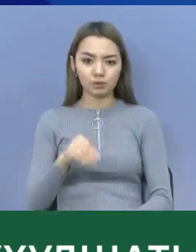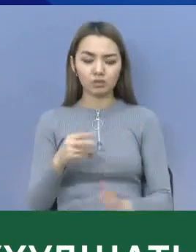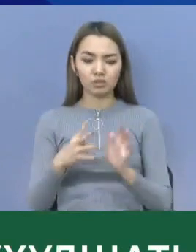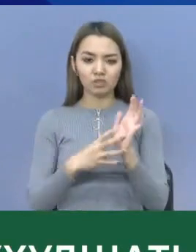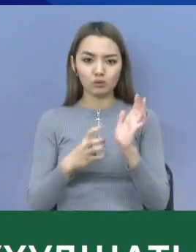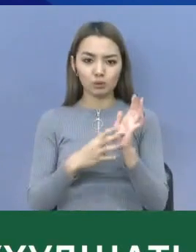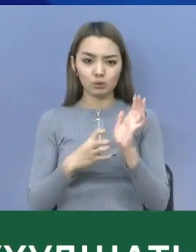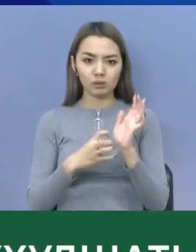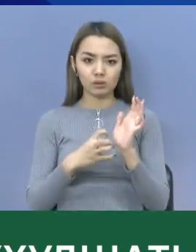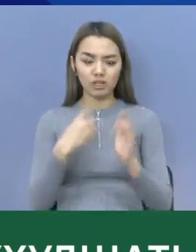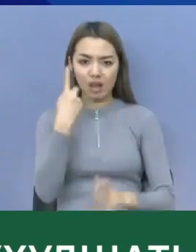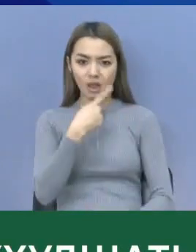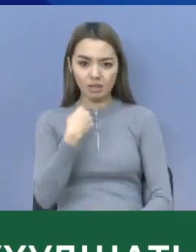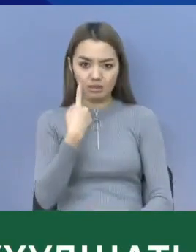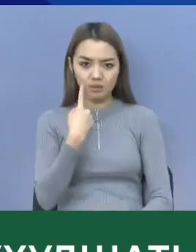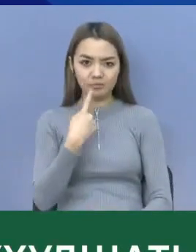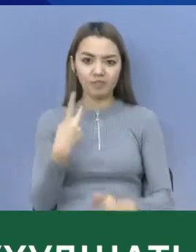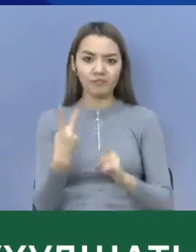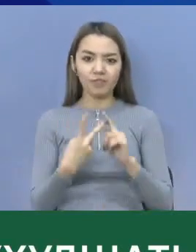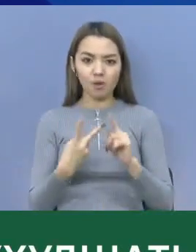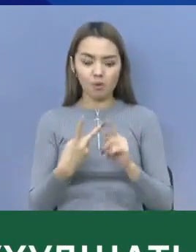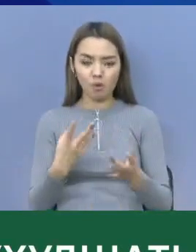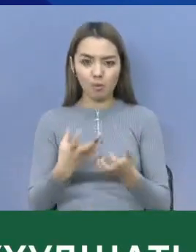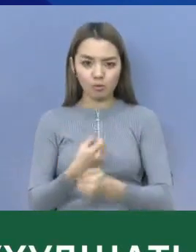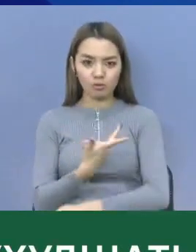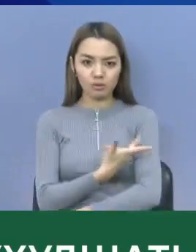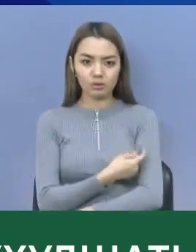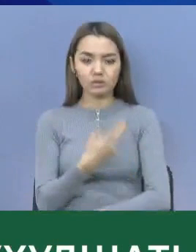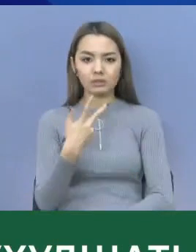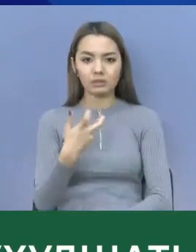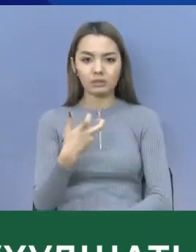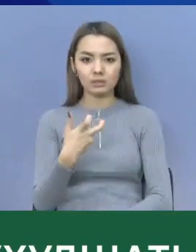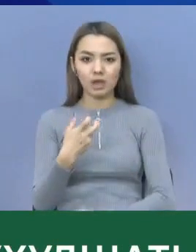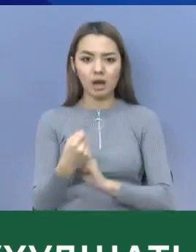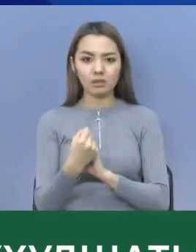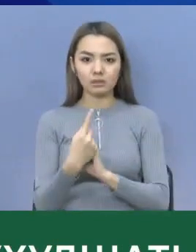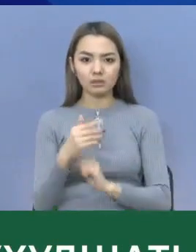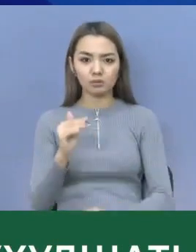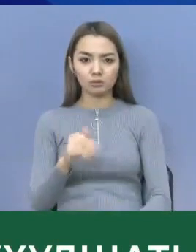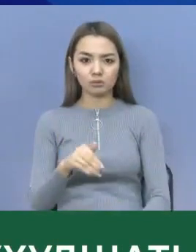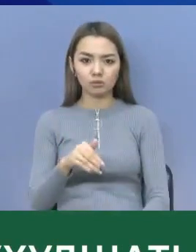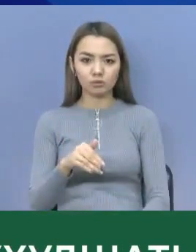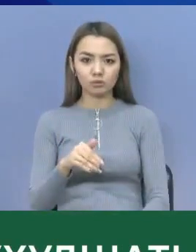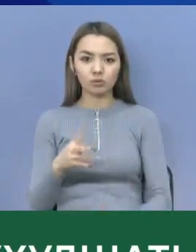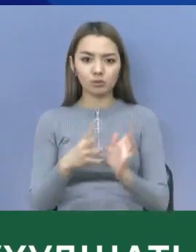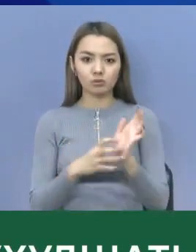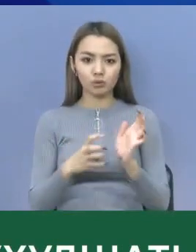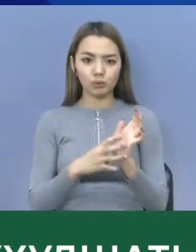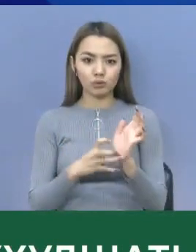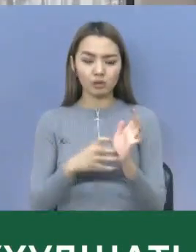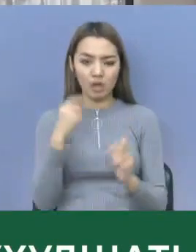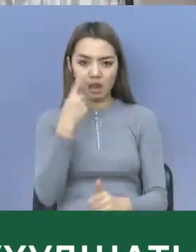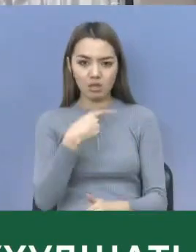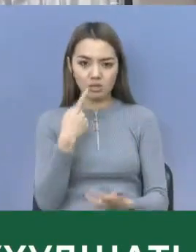337 900 лиц, вторым компонентом привито 311 900